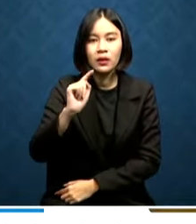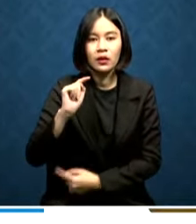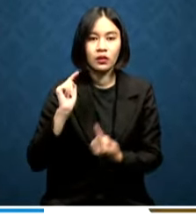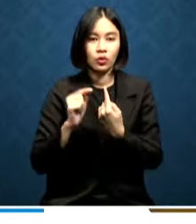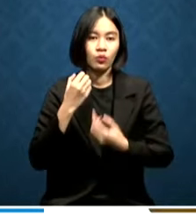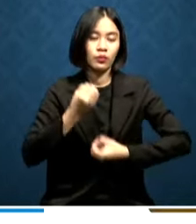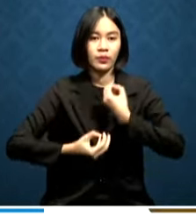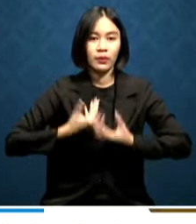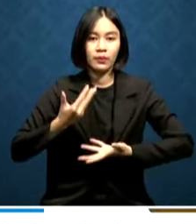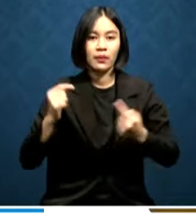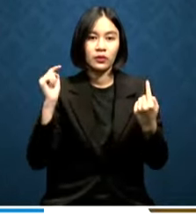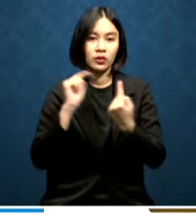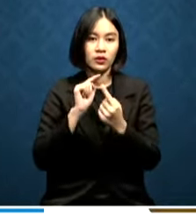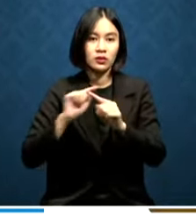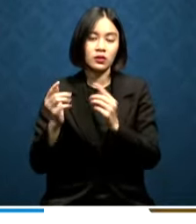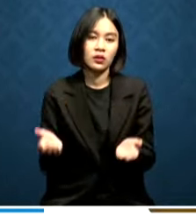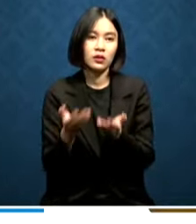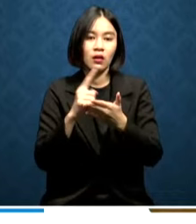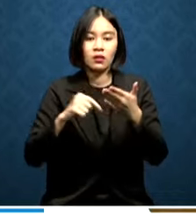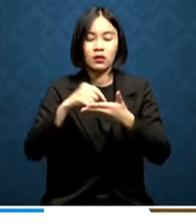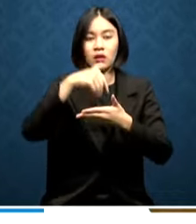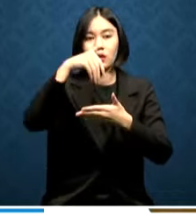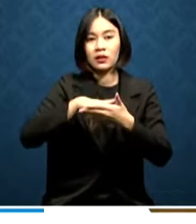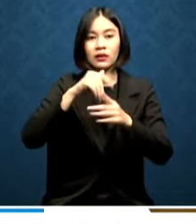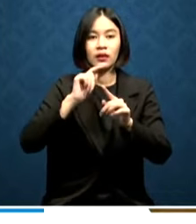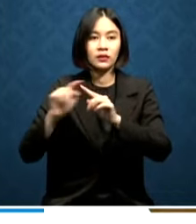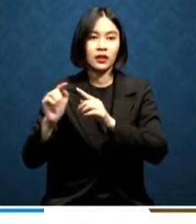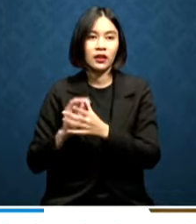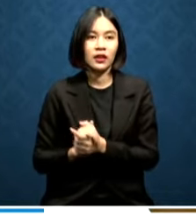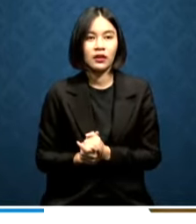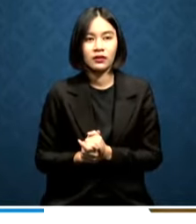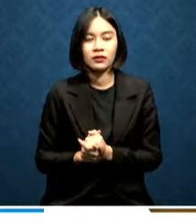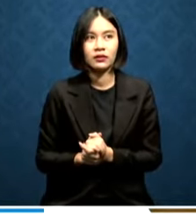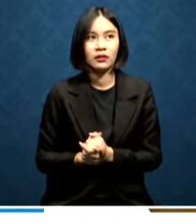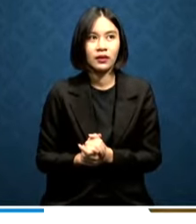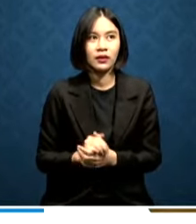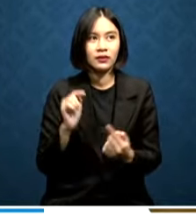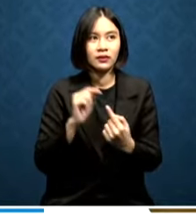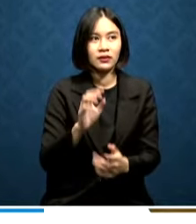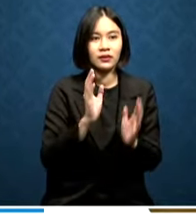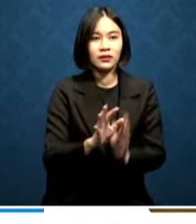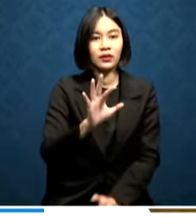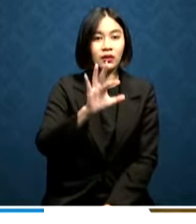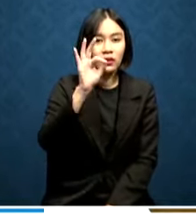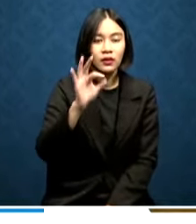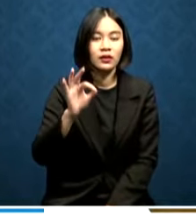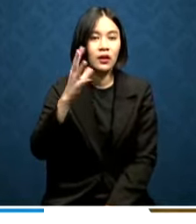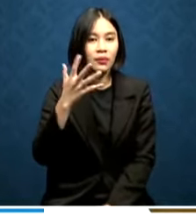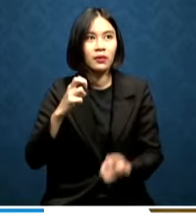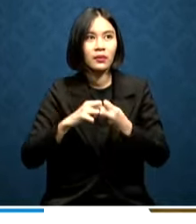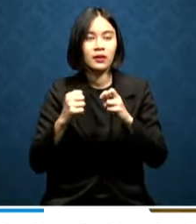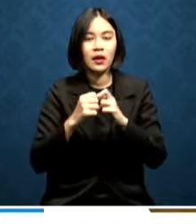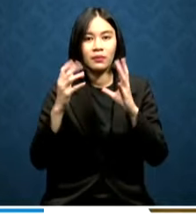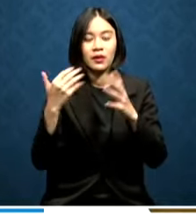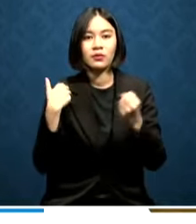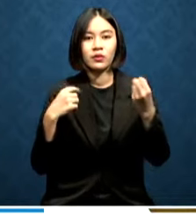แค่ให้ความเห็นเรื่องต่างๆมันไม่ใช่เป็นการเลือกตั้งที่เราเลือกคนไม่เลือกคนอาจจะมีปัญหากันได้แต่ทั้งสองอย่